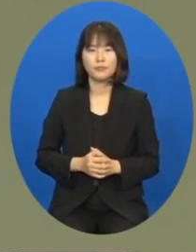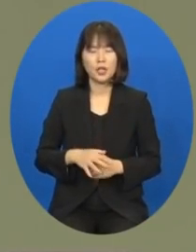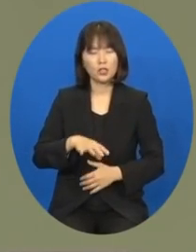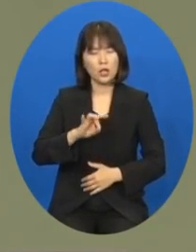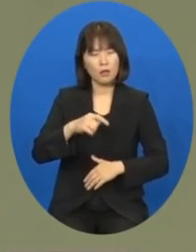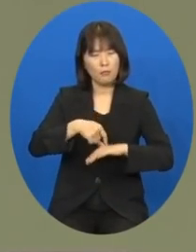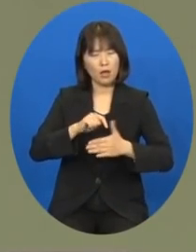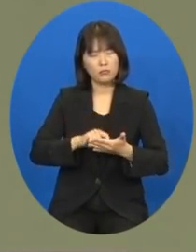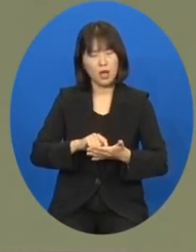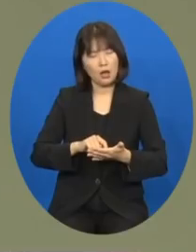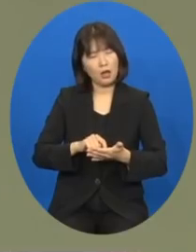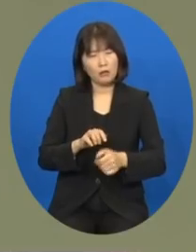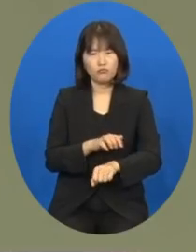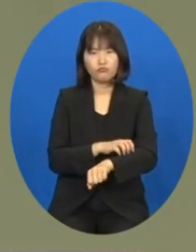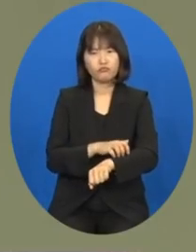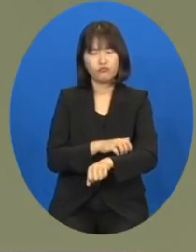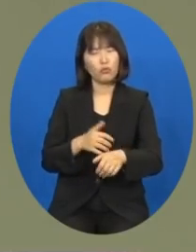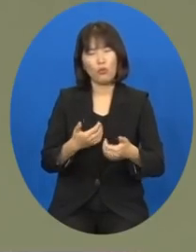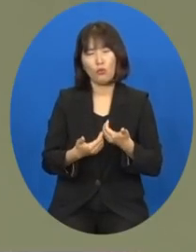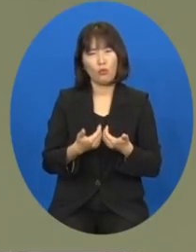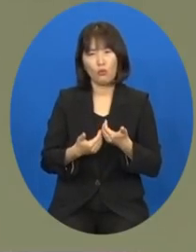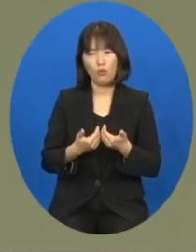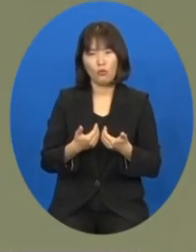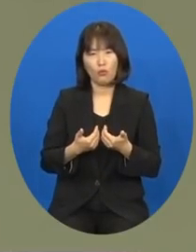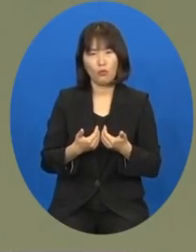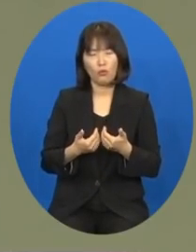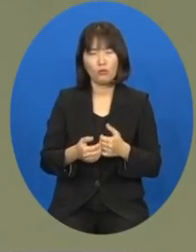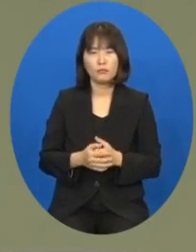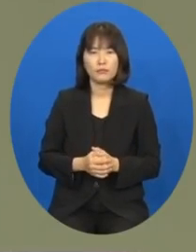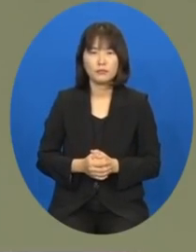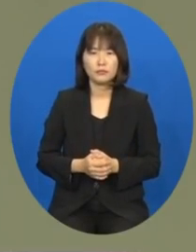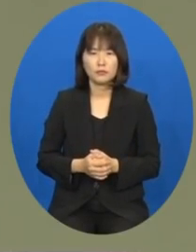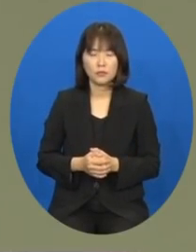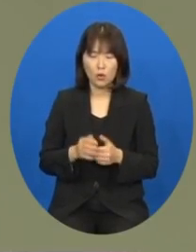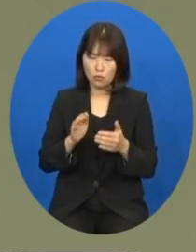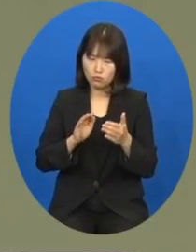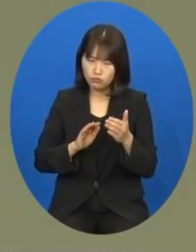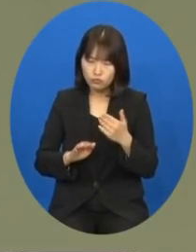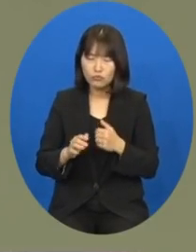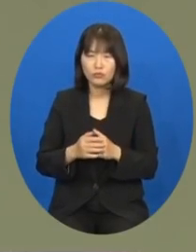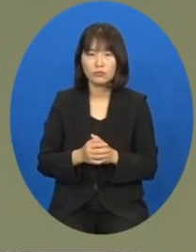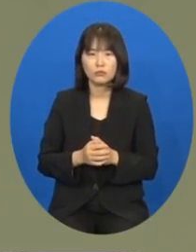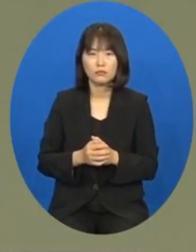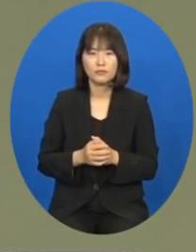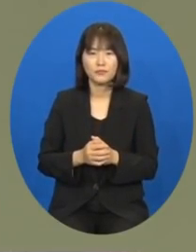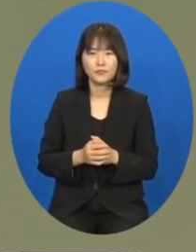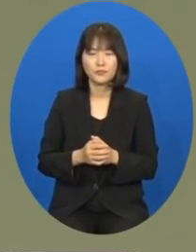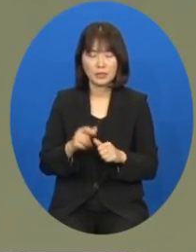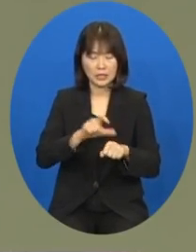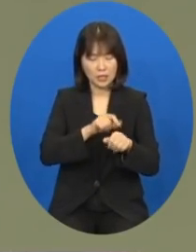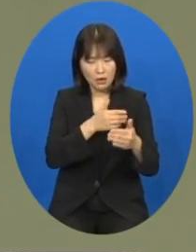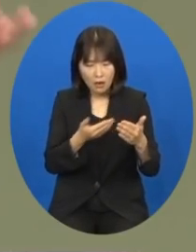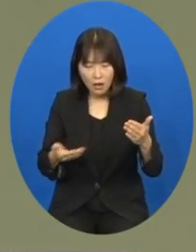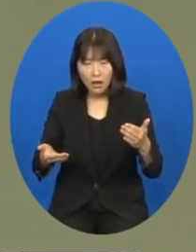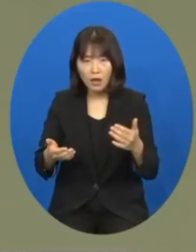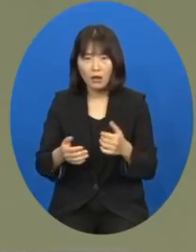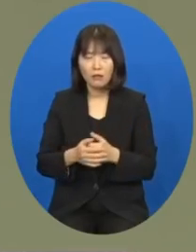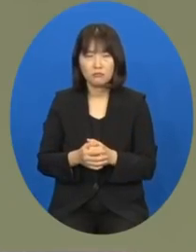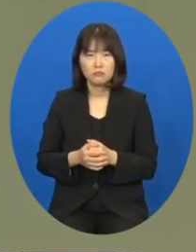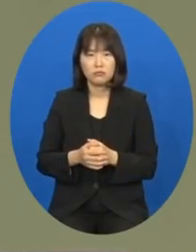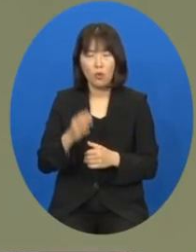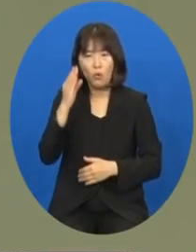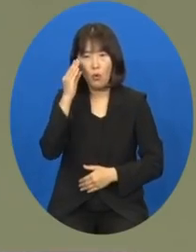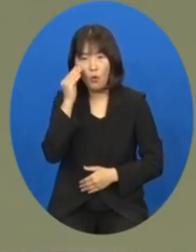불편했어요 내가 이러면 안되는데 근데요 여러분 사람이라는 것이 시간이 지나면 요 거기에 적응을 또